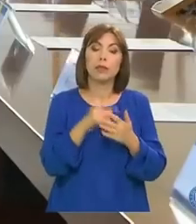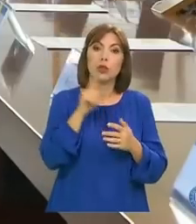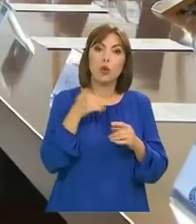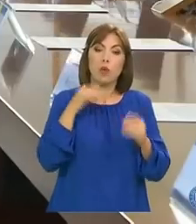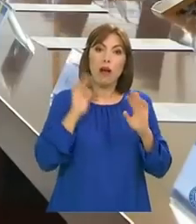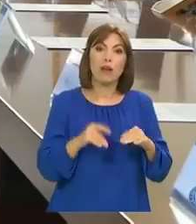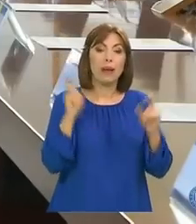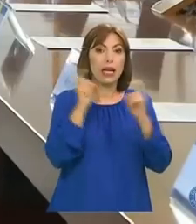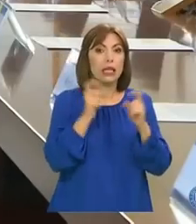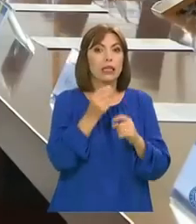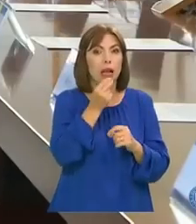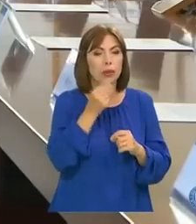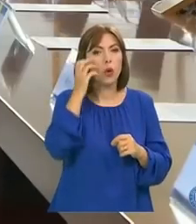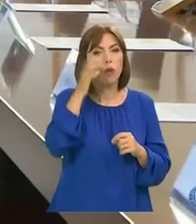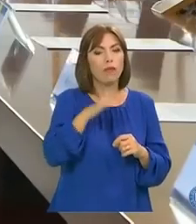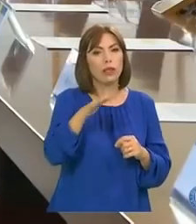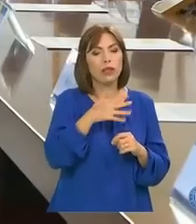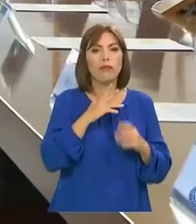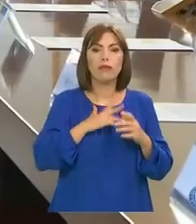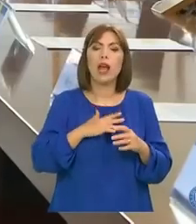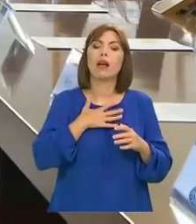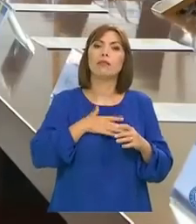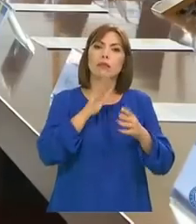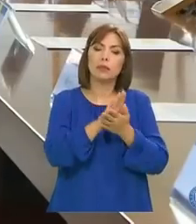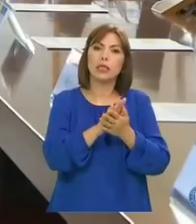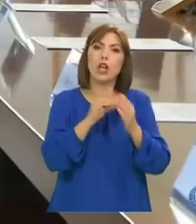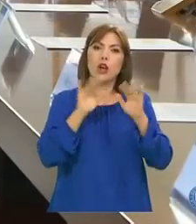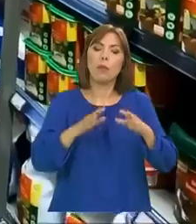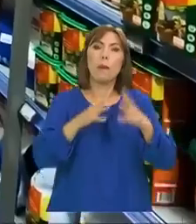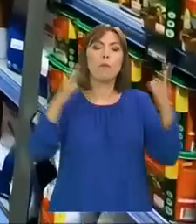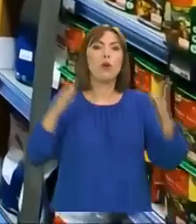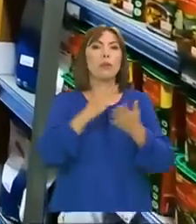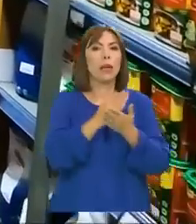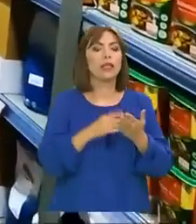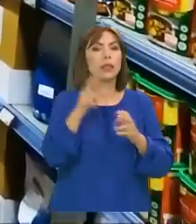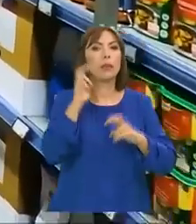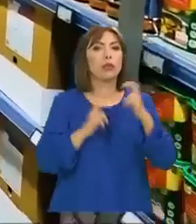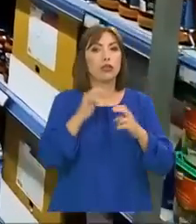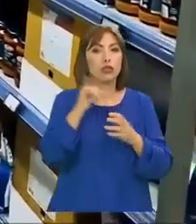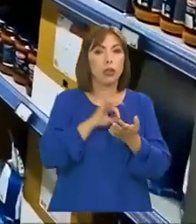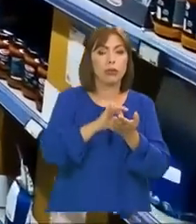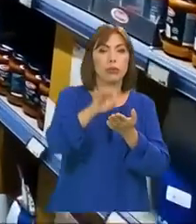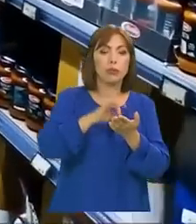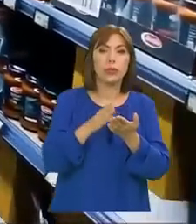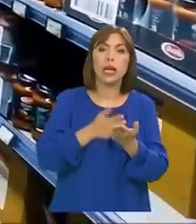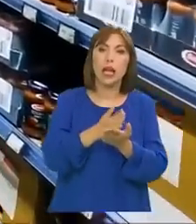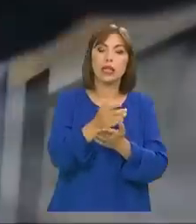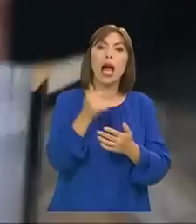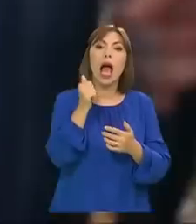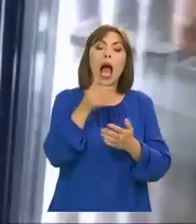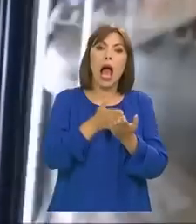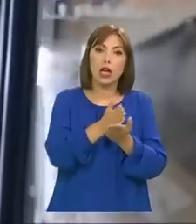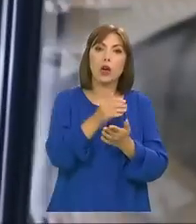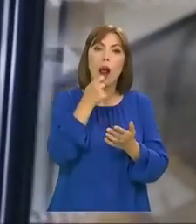cu o criză alimentară, guvernanții încearcă să păstreze în țară mare parte din producție. Fermierii care își prelucrează recolta în industria agroalimentară din